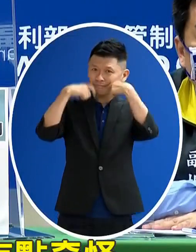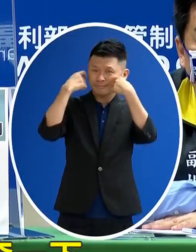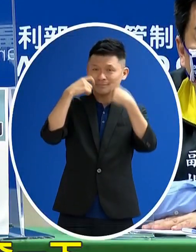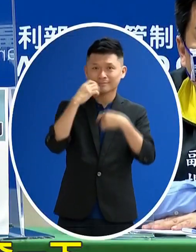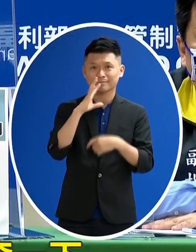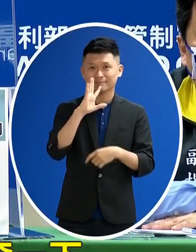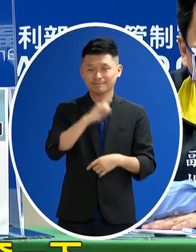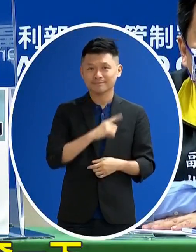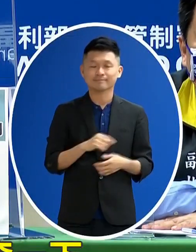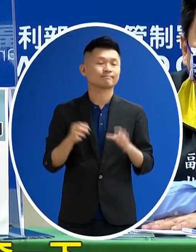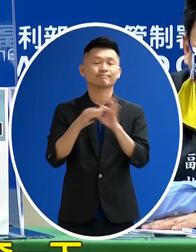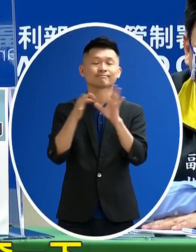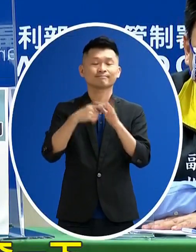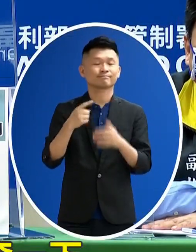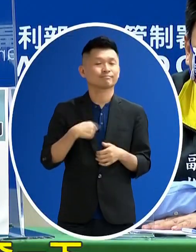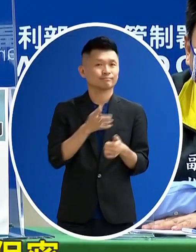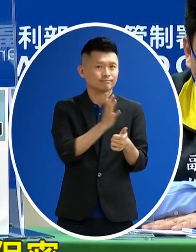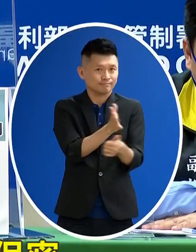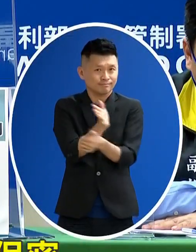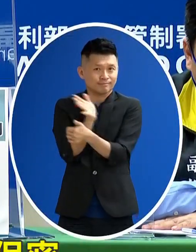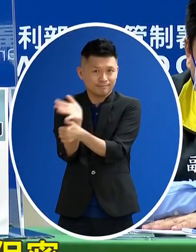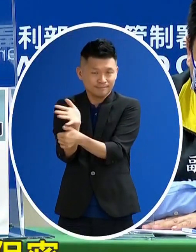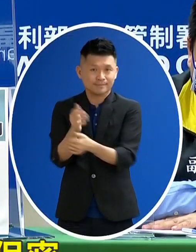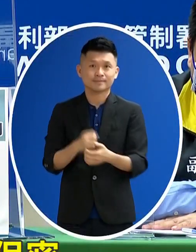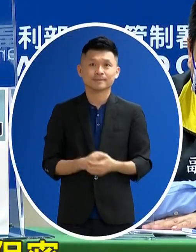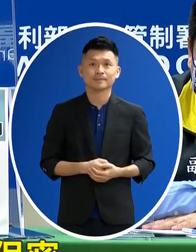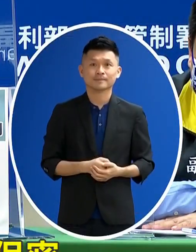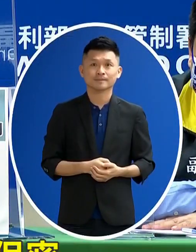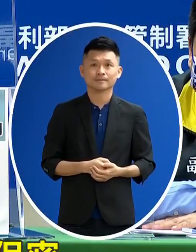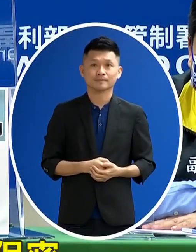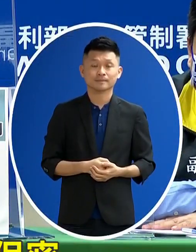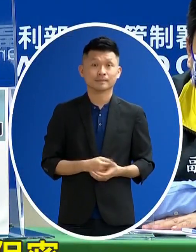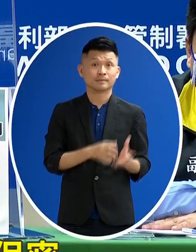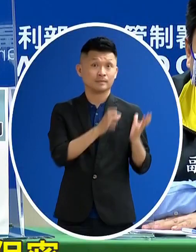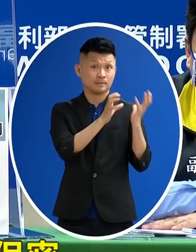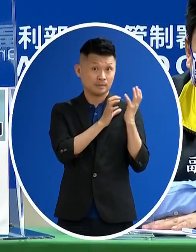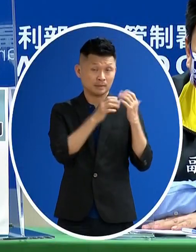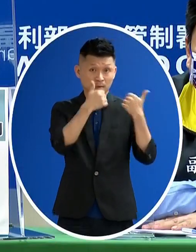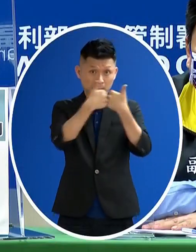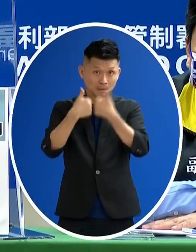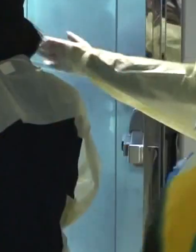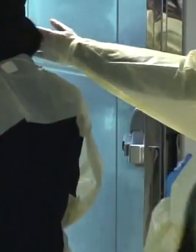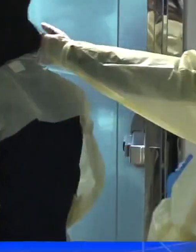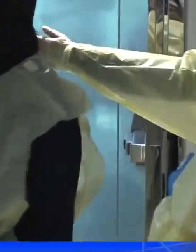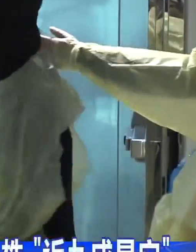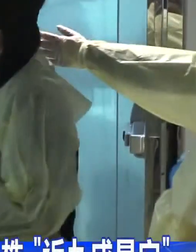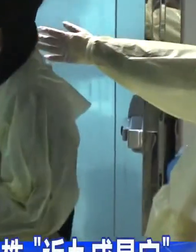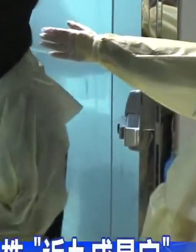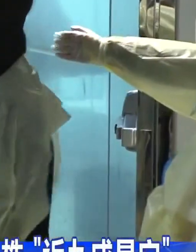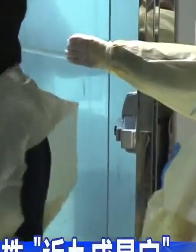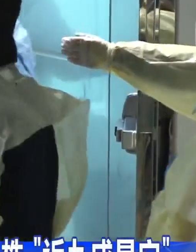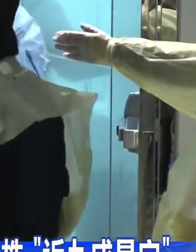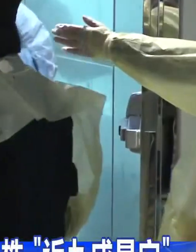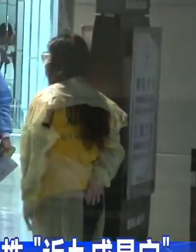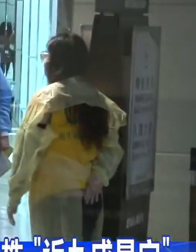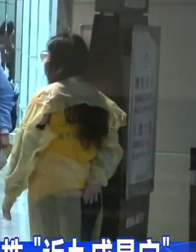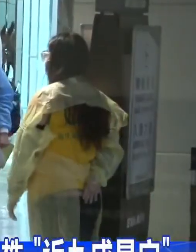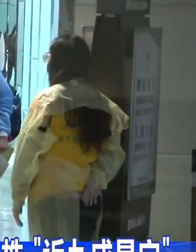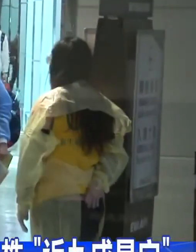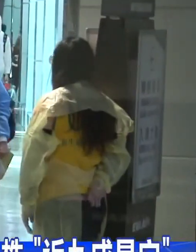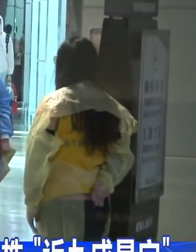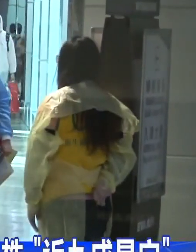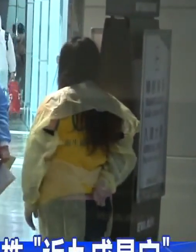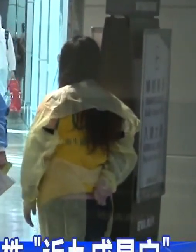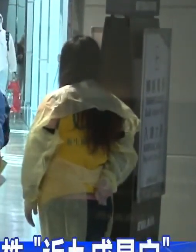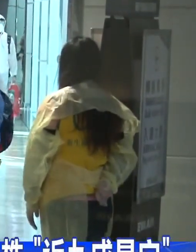不过没关系，我们会查一下，就是说我们这里面在承办的对于保密有没有做完整。 即便本土疫情趋缓，境外风险却